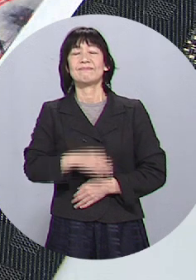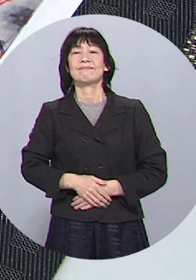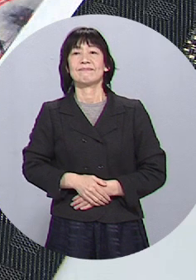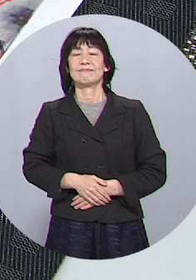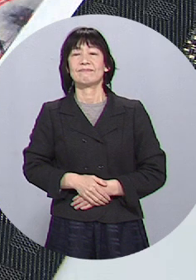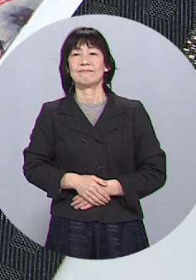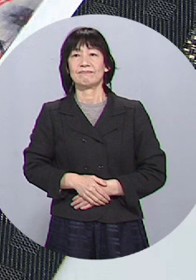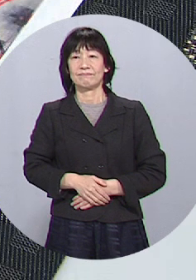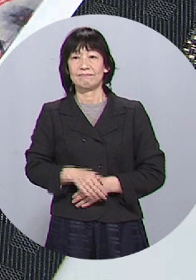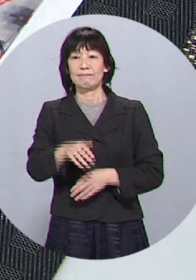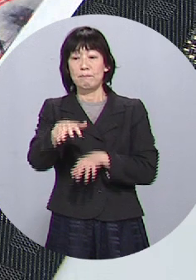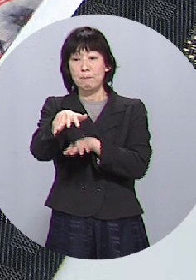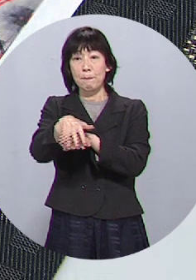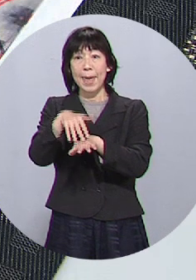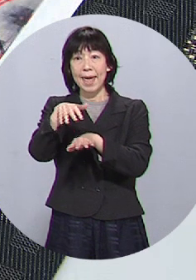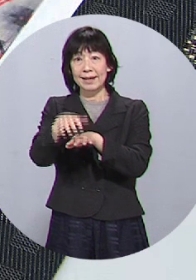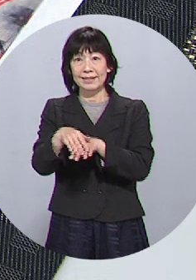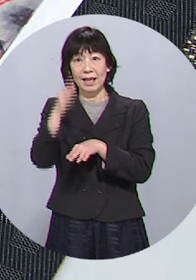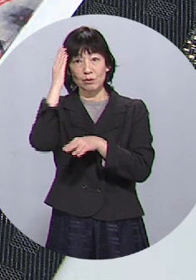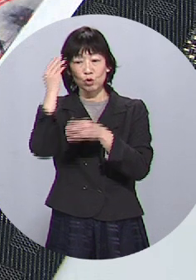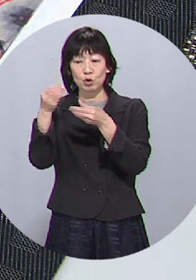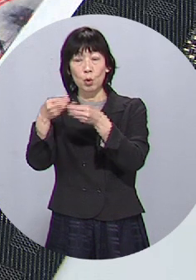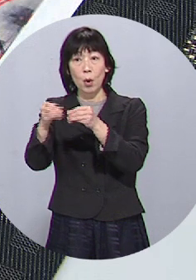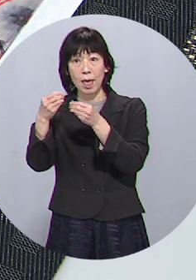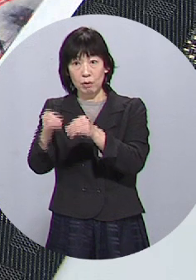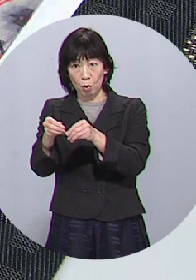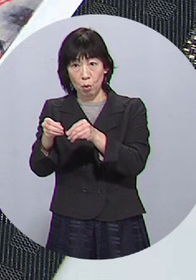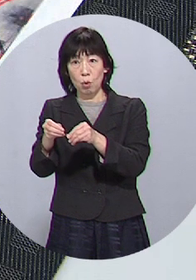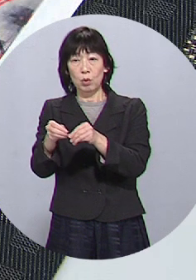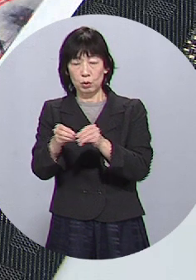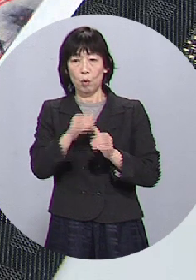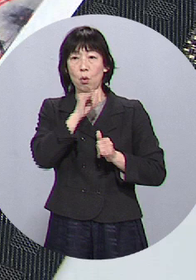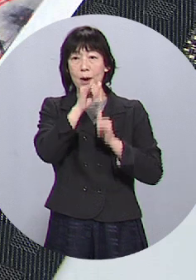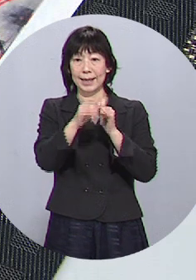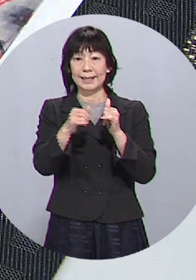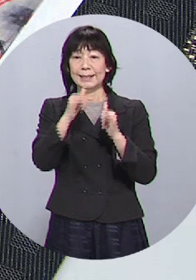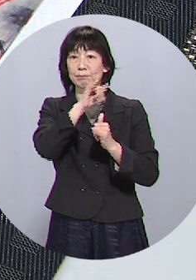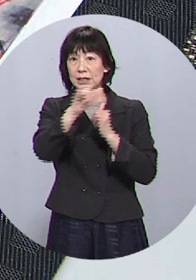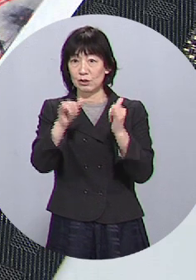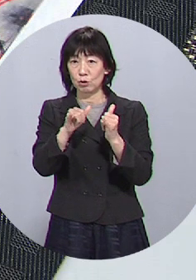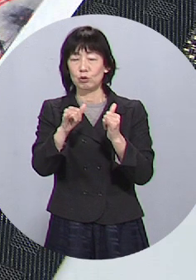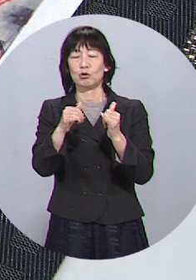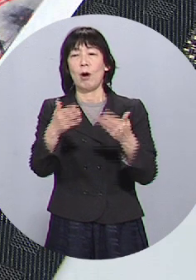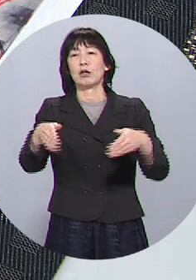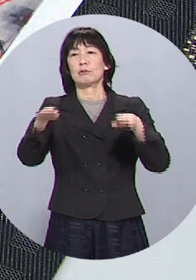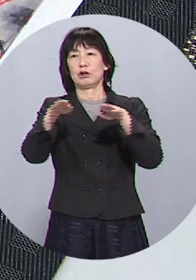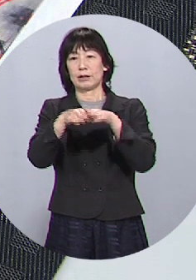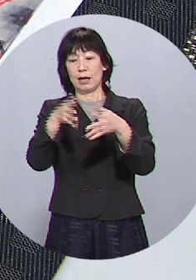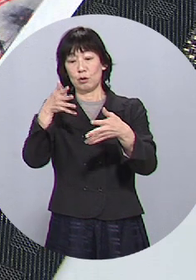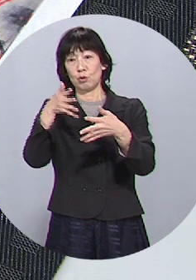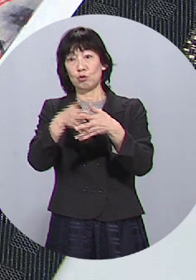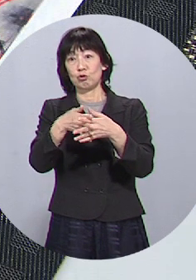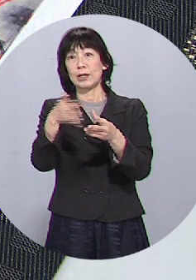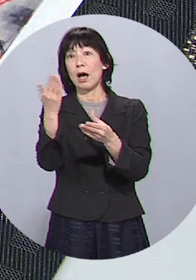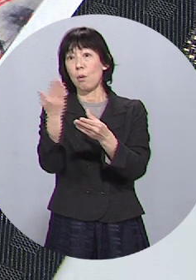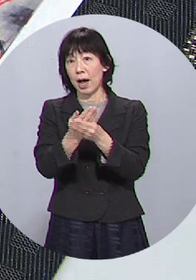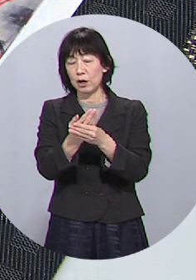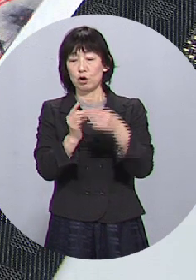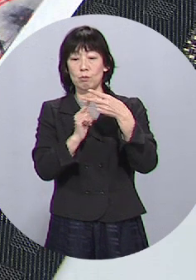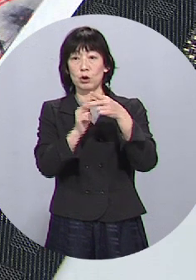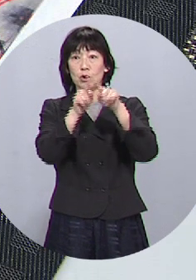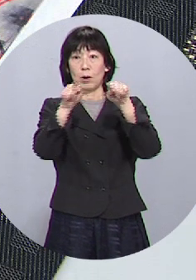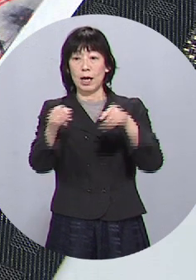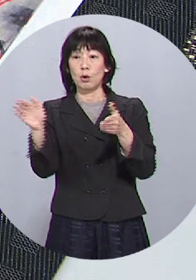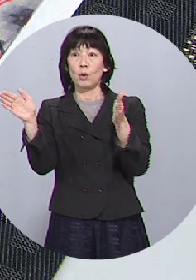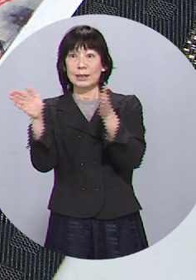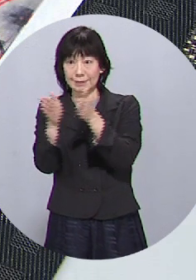沢屋の秩父名泉チョコレート2枚と歴史と民族の博物館特製クリアファイルとポストカードをセットにした